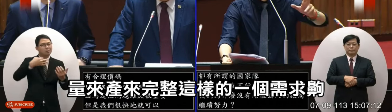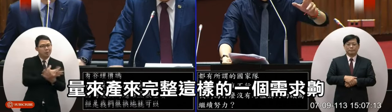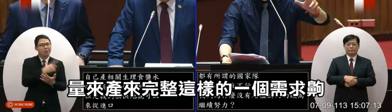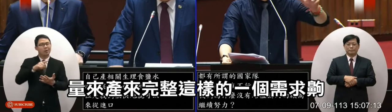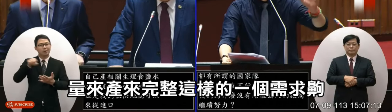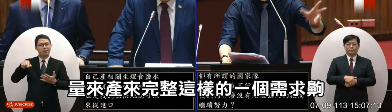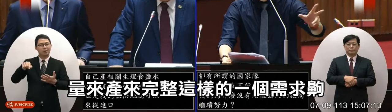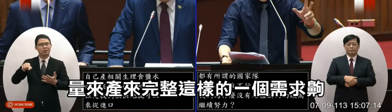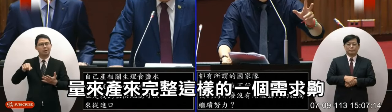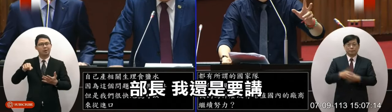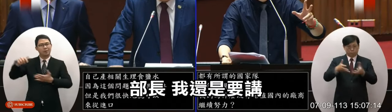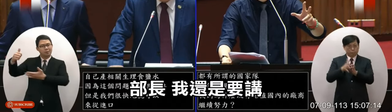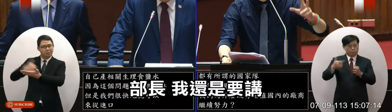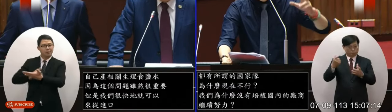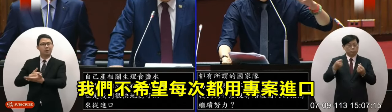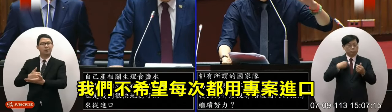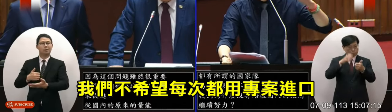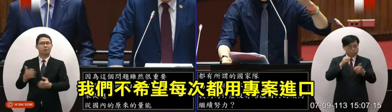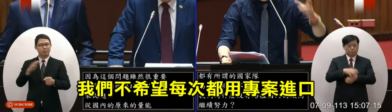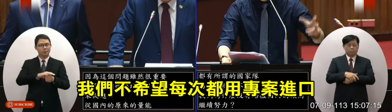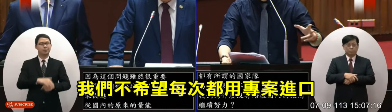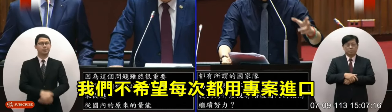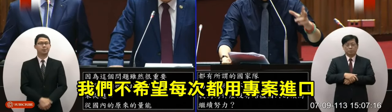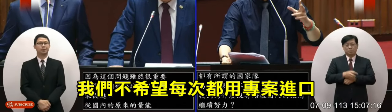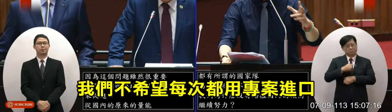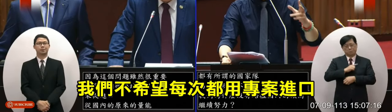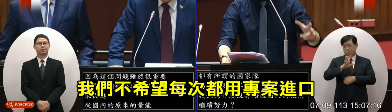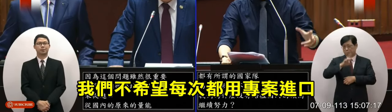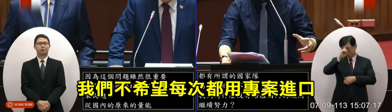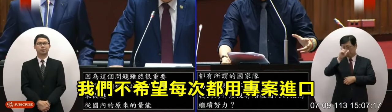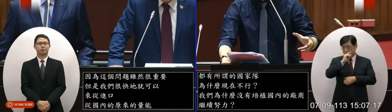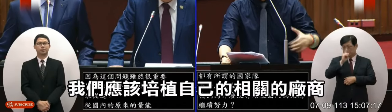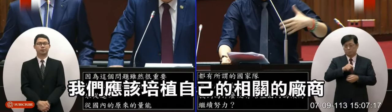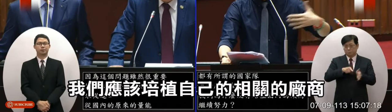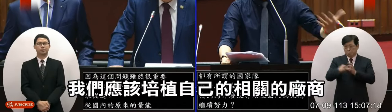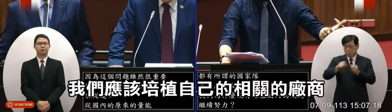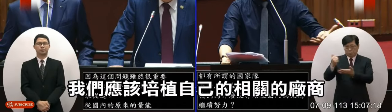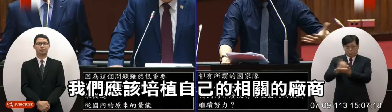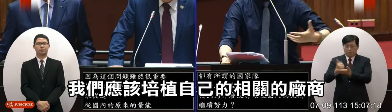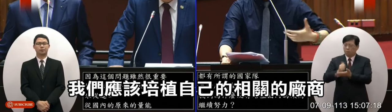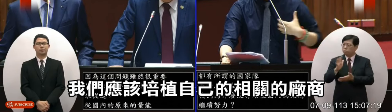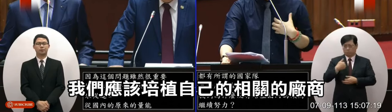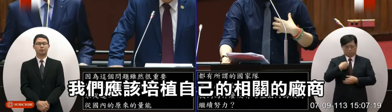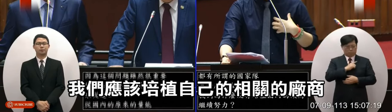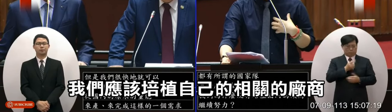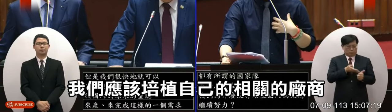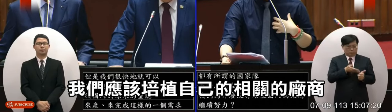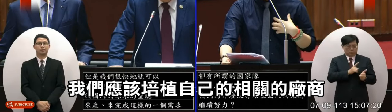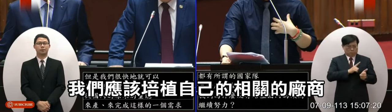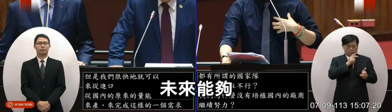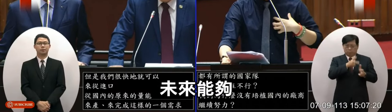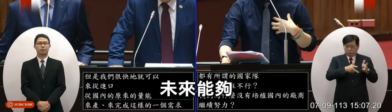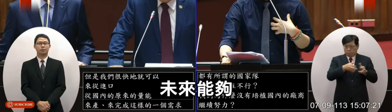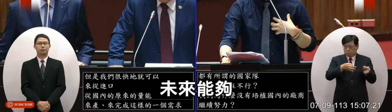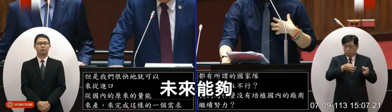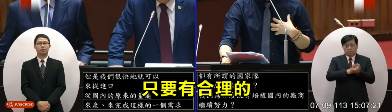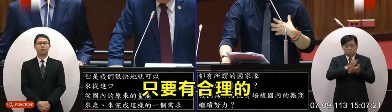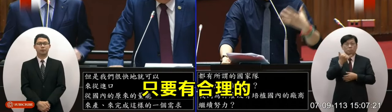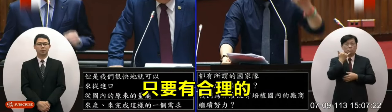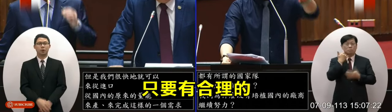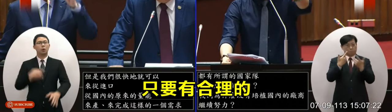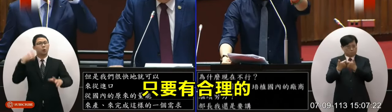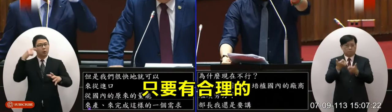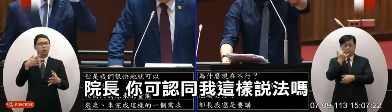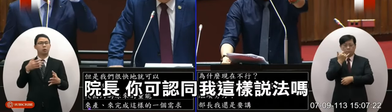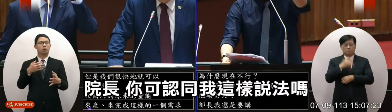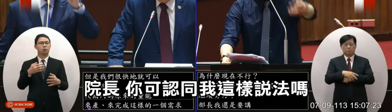来完整这样的一个。 部长，我还是要讲哦，我们不希望每次都用专案进口，我们应该培植自己的相关的厂商，未来能够。 我想只要